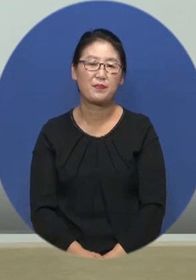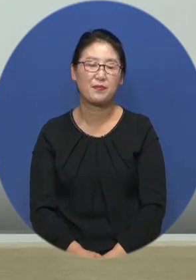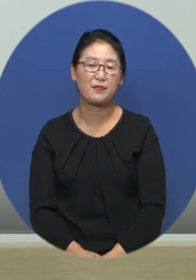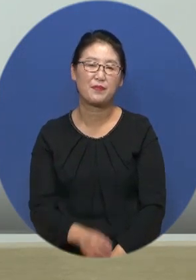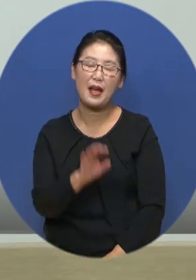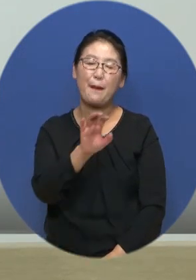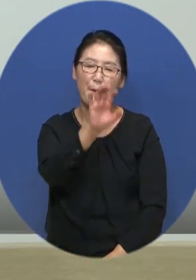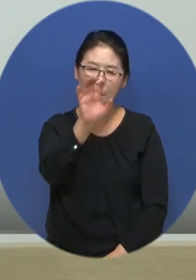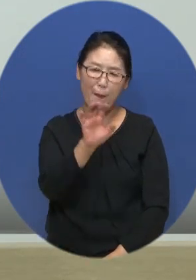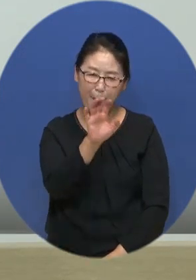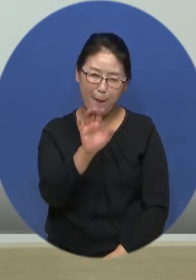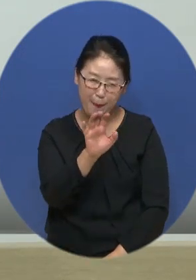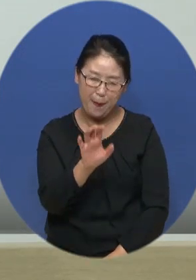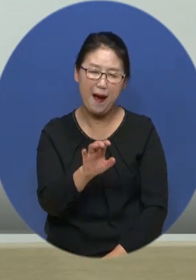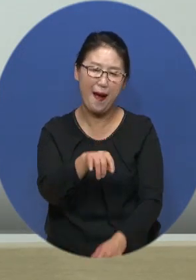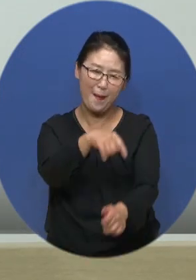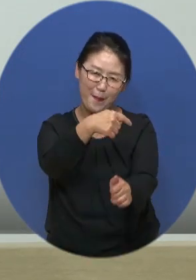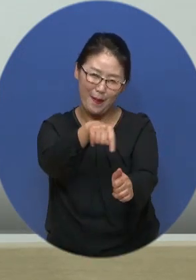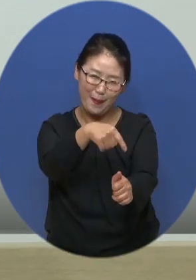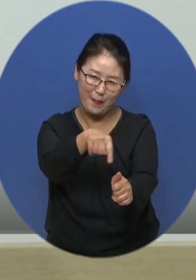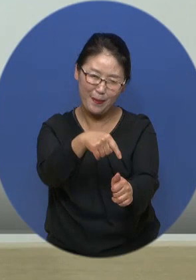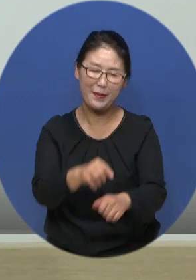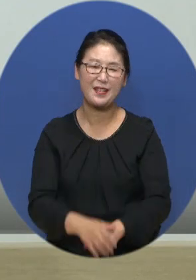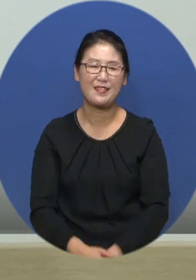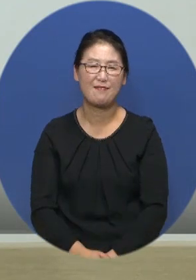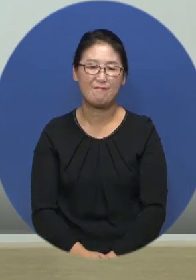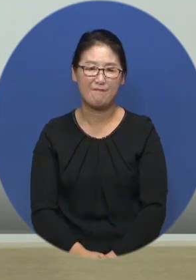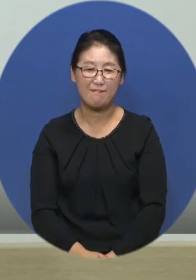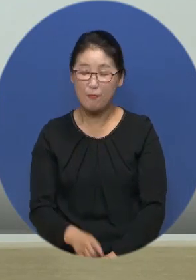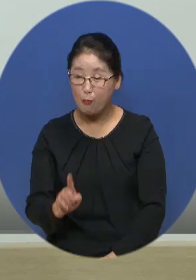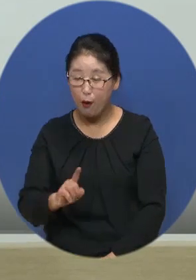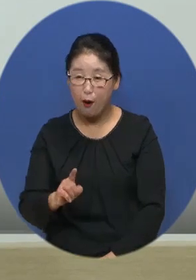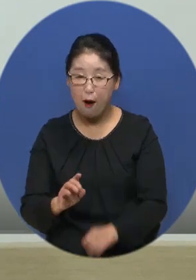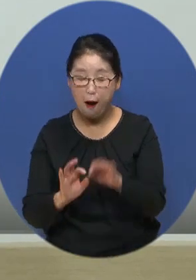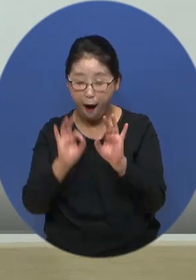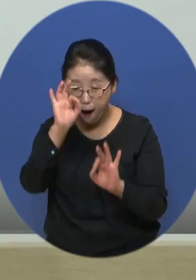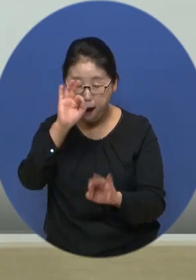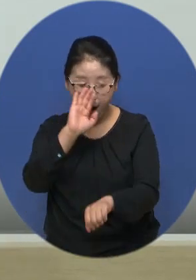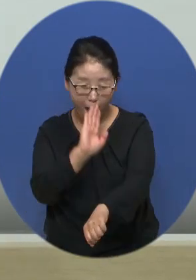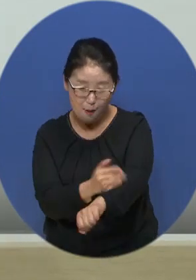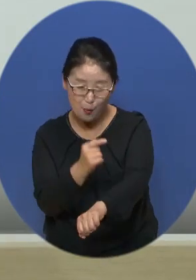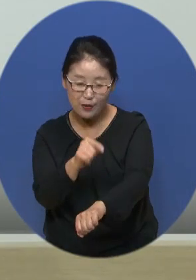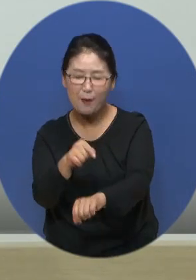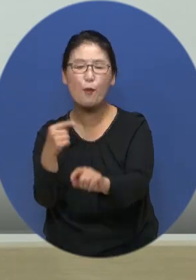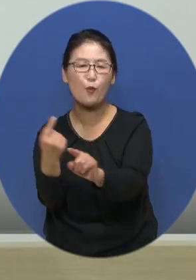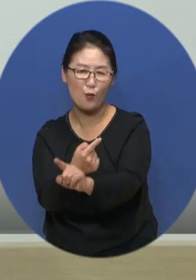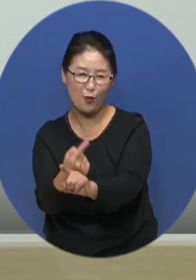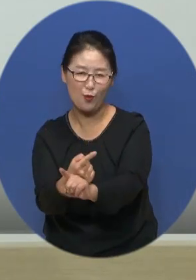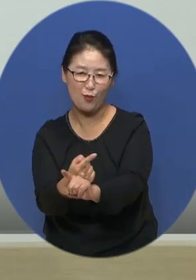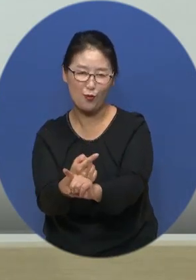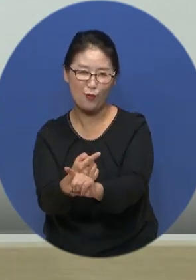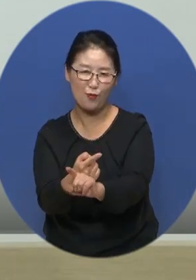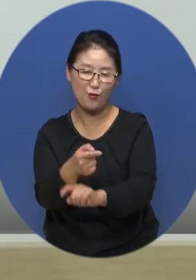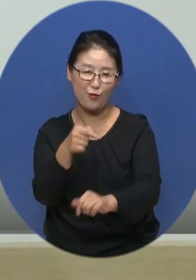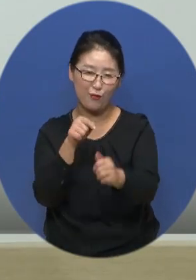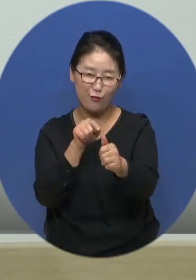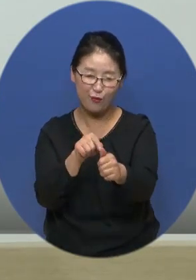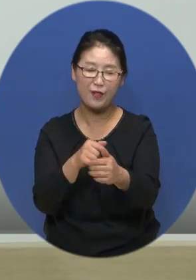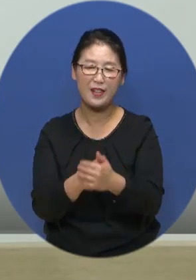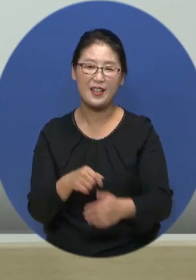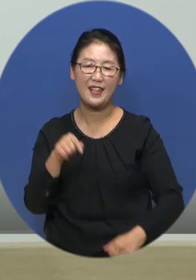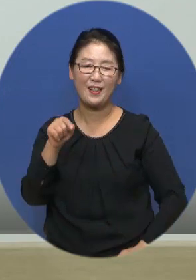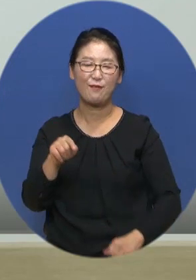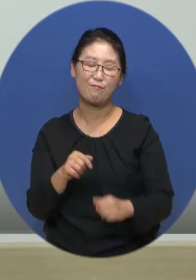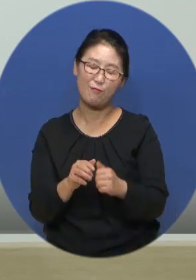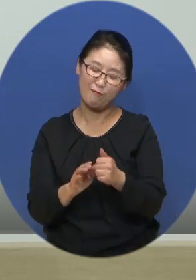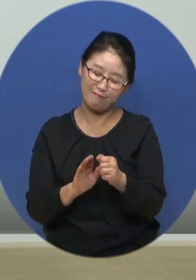반복이 제일 많은 것 같아요. 반복시키고 잘못되면 시정하고 사랑으로 안아주는 게 제일 좋은 방법 같습니다.